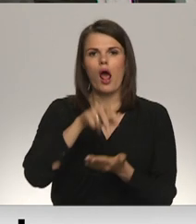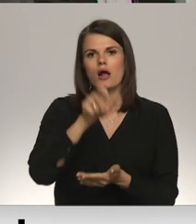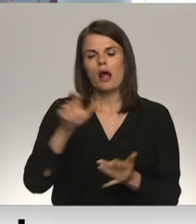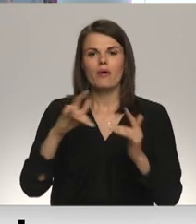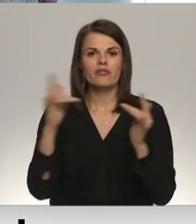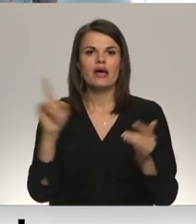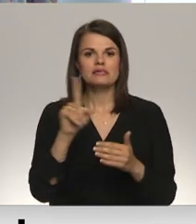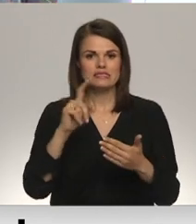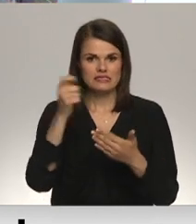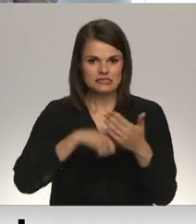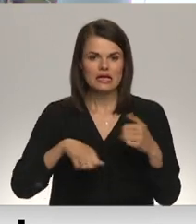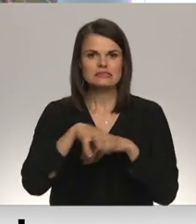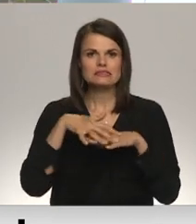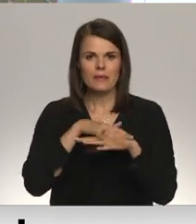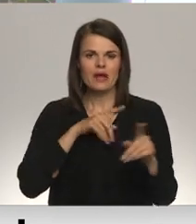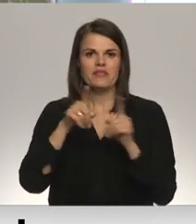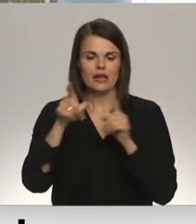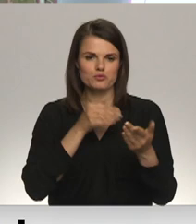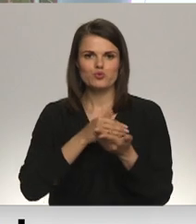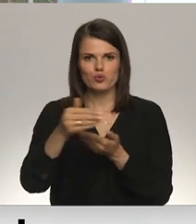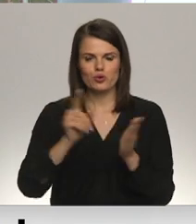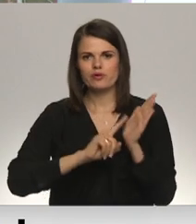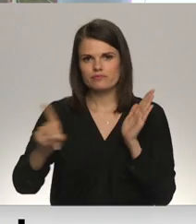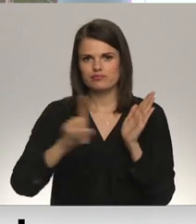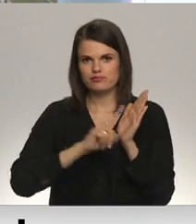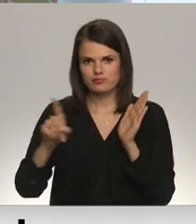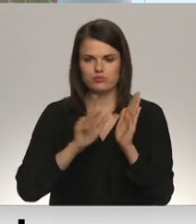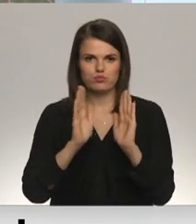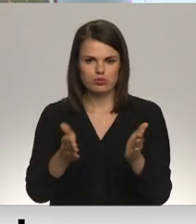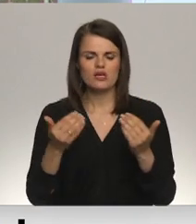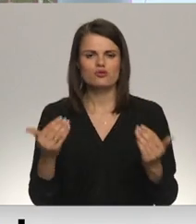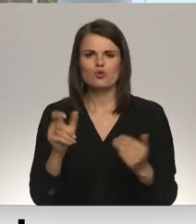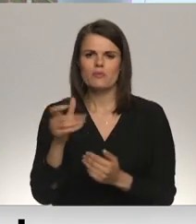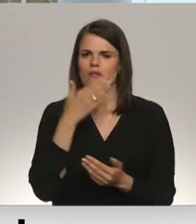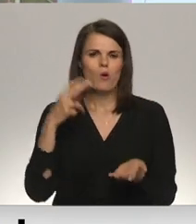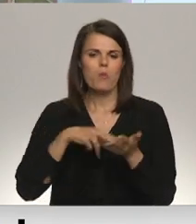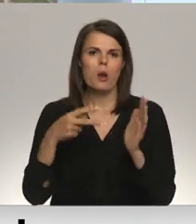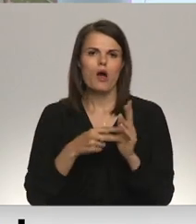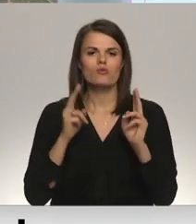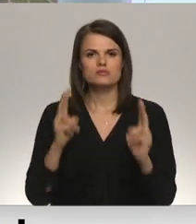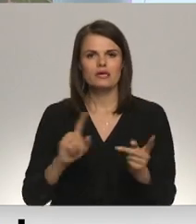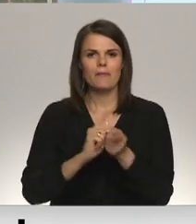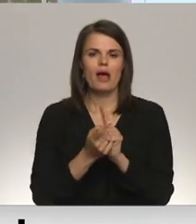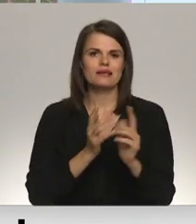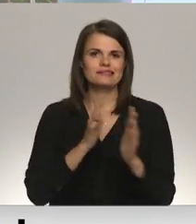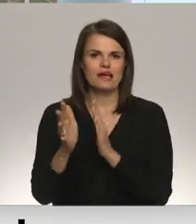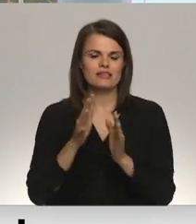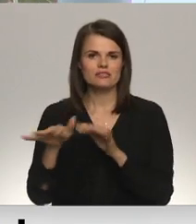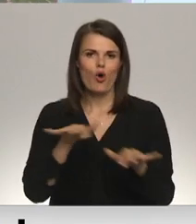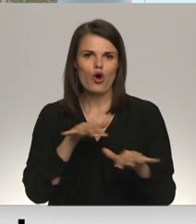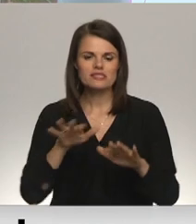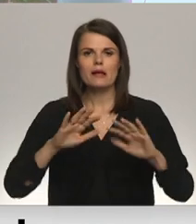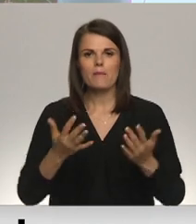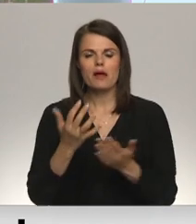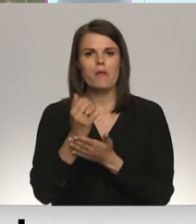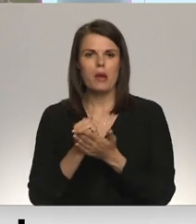ir slēgts, sabiedriskais transports kursē turpinās. Šobrīd nav paredzētas satiksmes organizācijas izmaiņas, bet plāns